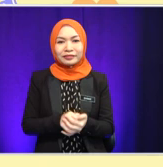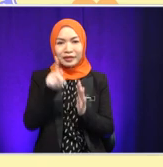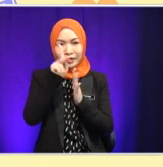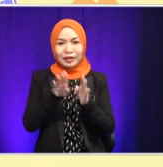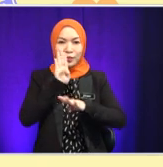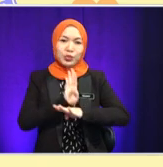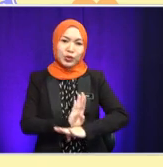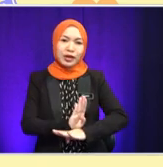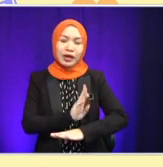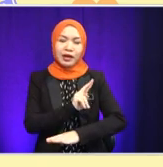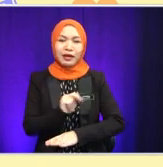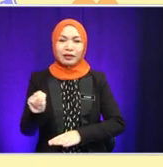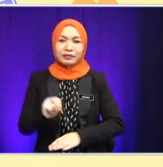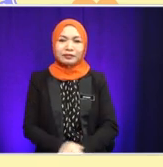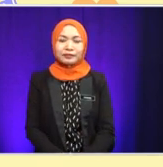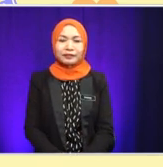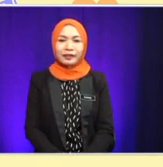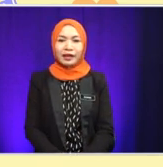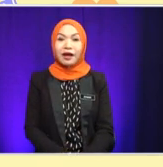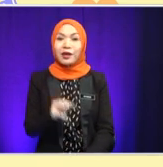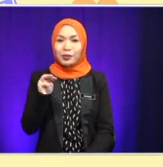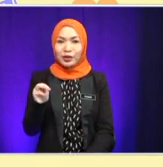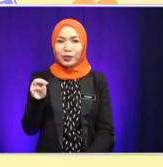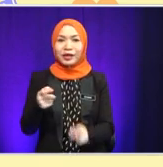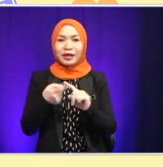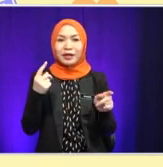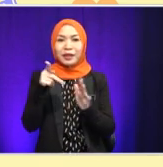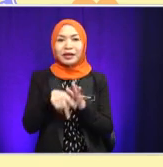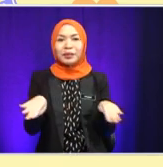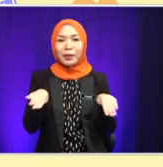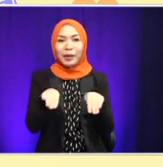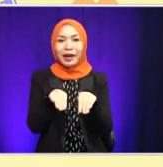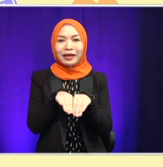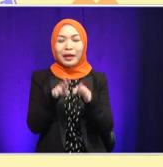dan memang penglihatan murid dari berbagai ekosistem